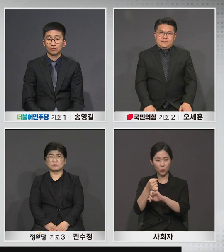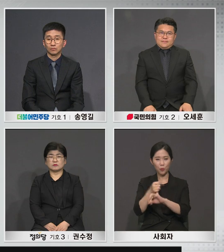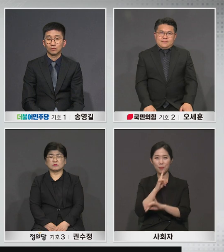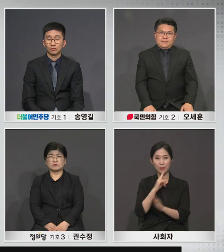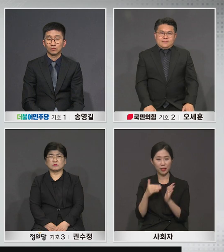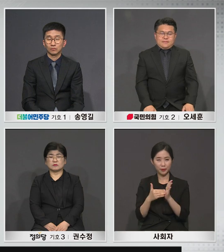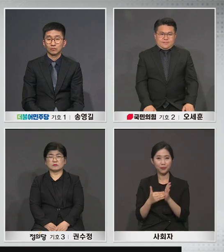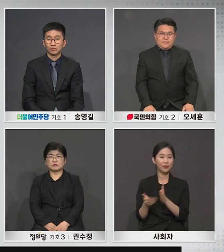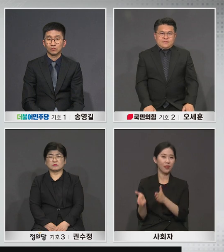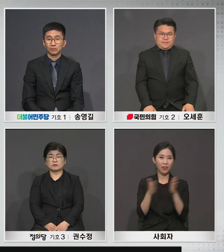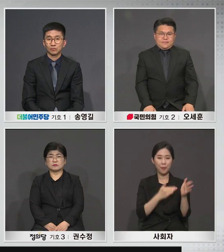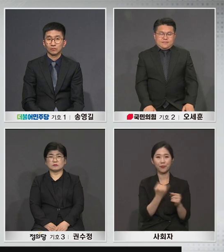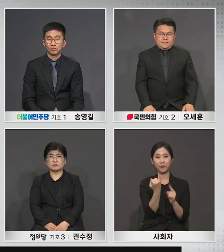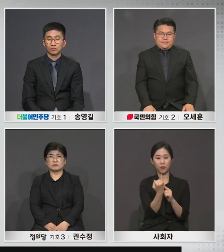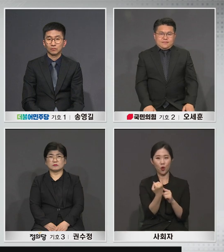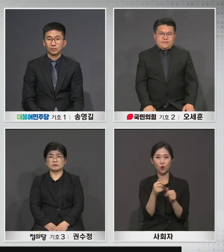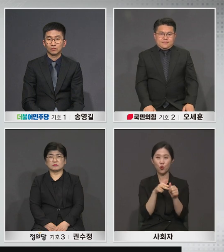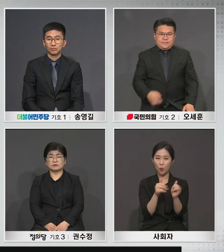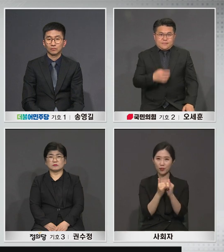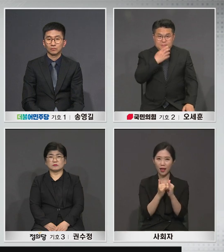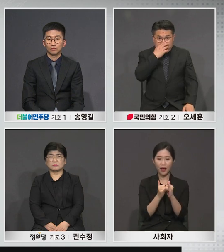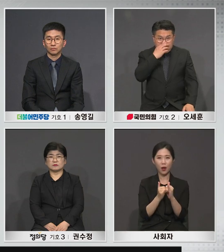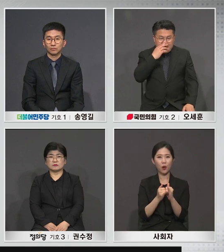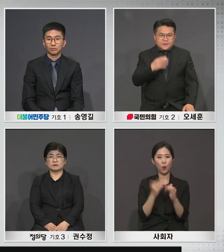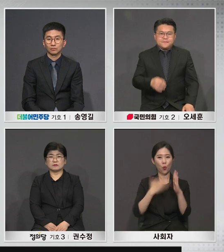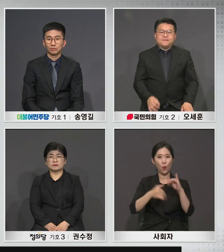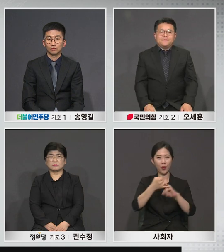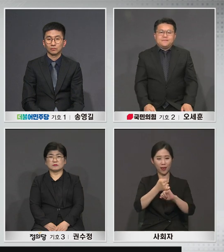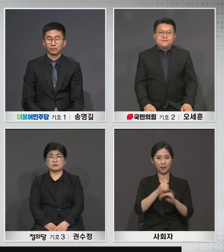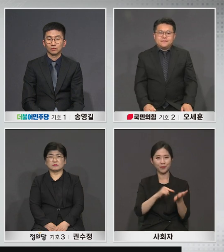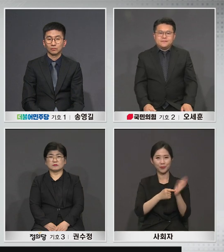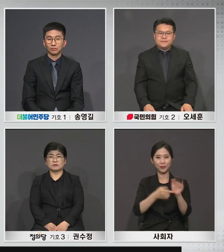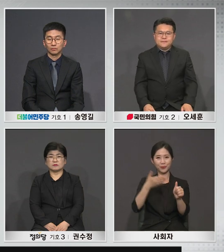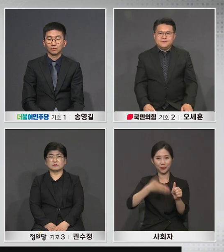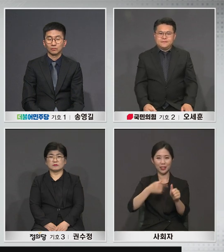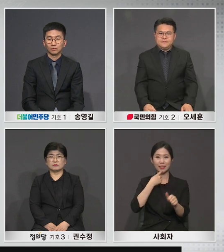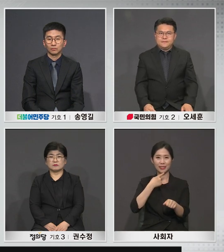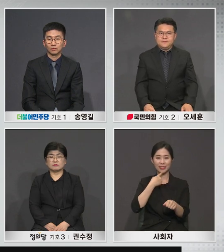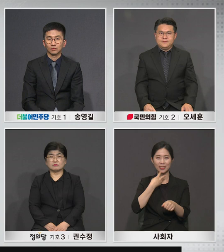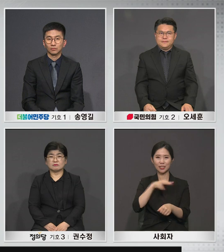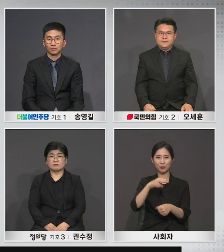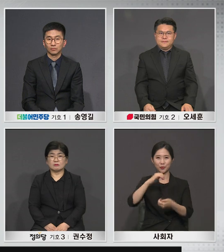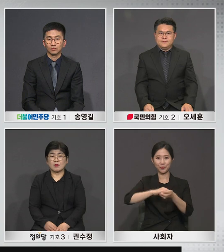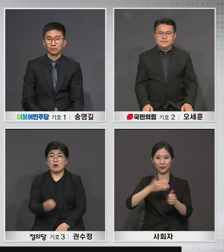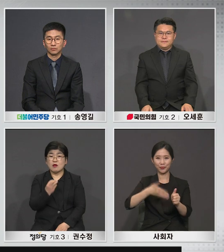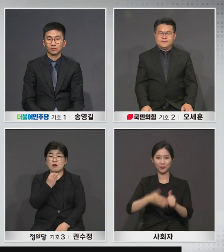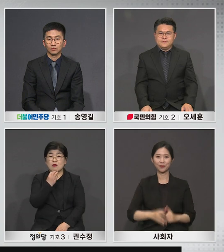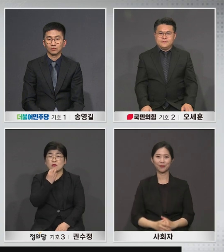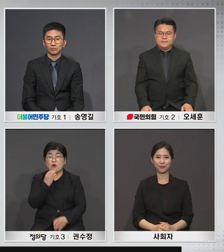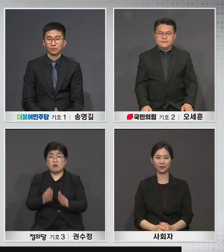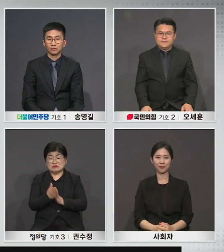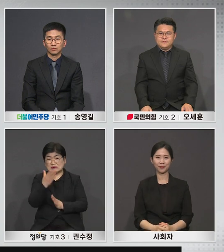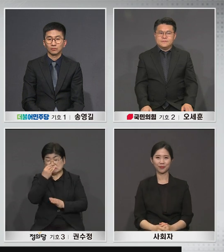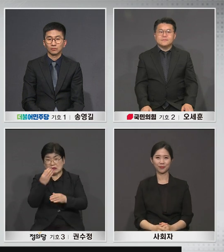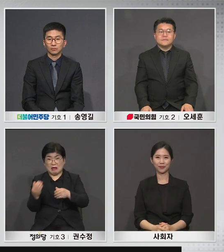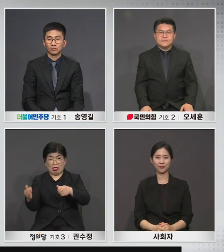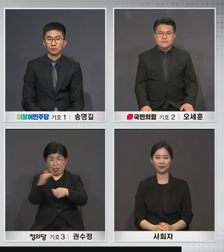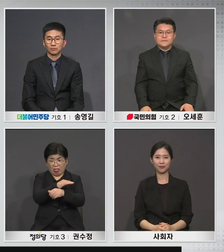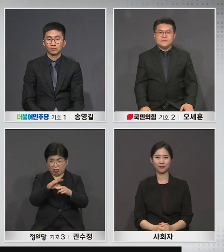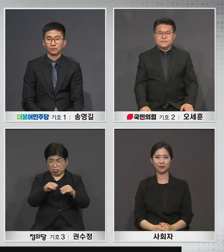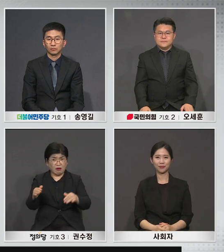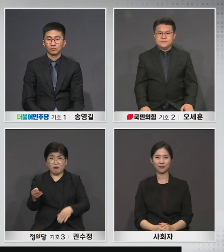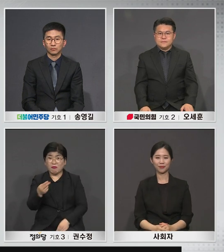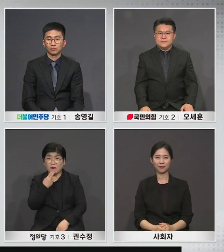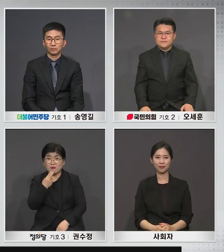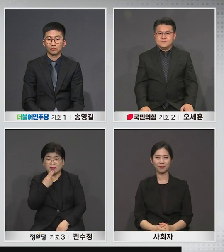후보에 관련된 대책 2분 동안 듣겠습니다. 서울시의 경우에 폐기물 매립장으로 사용할 토지가 없기 때문에 수도권